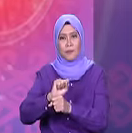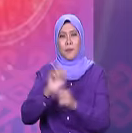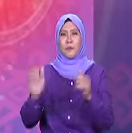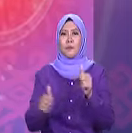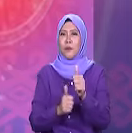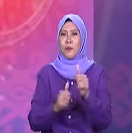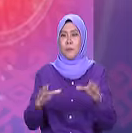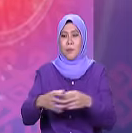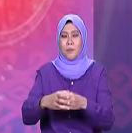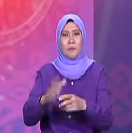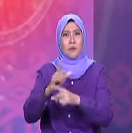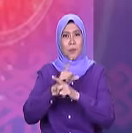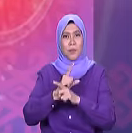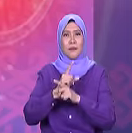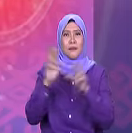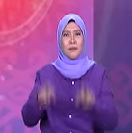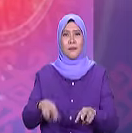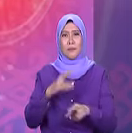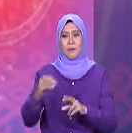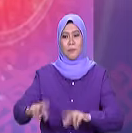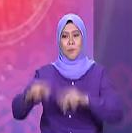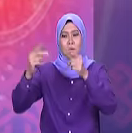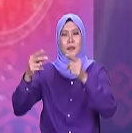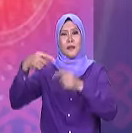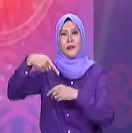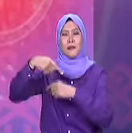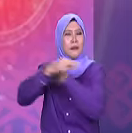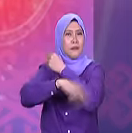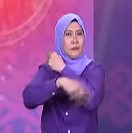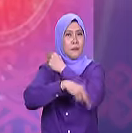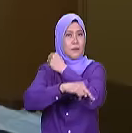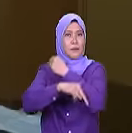pakej perlindungan rakyat dan pemulihan ekonomi pemulih tahun ini.